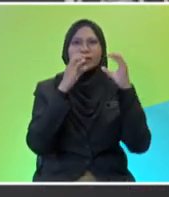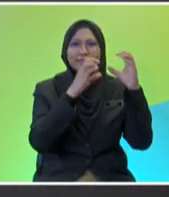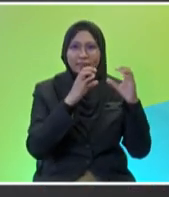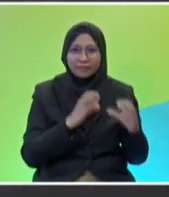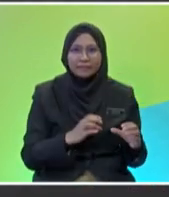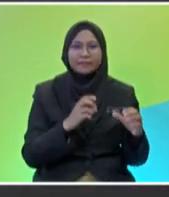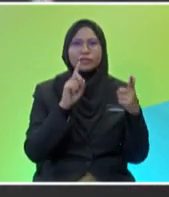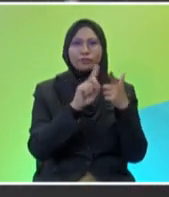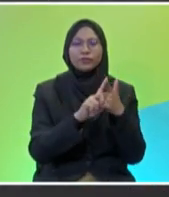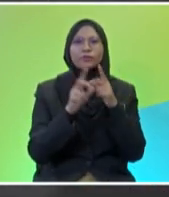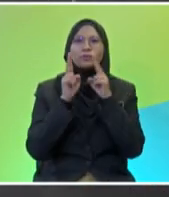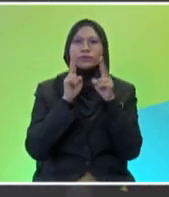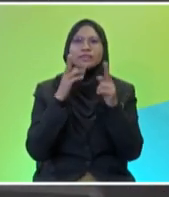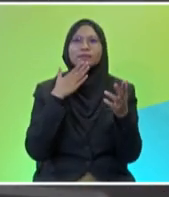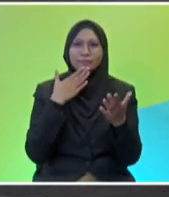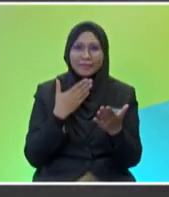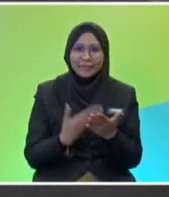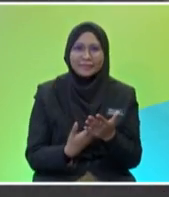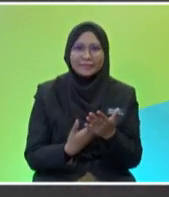dan akhirnya